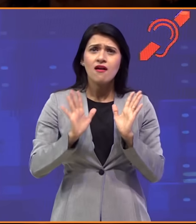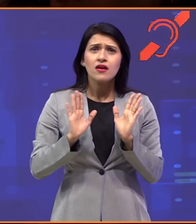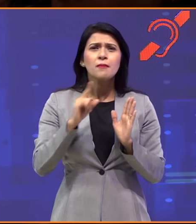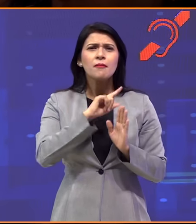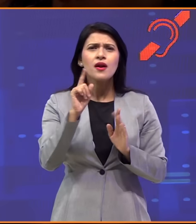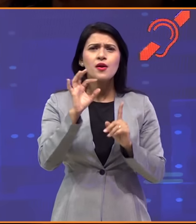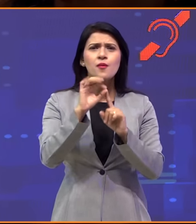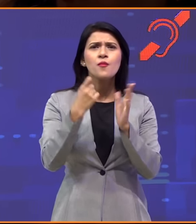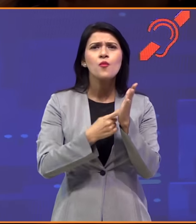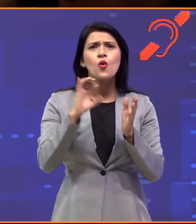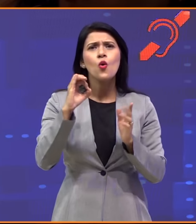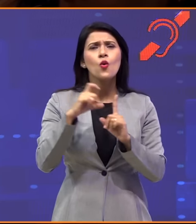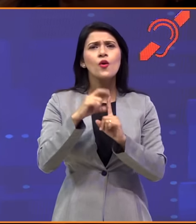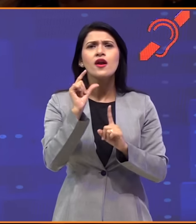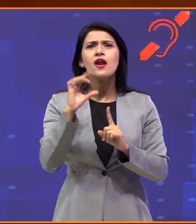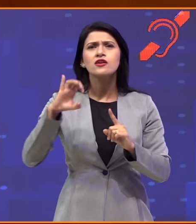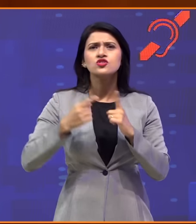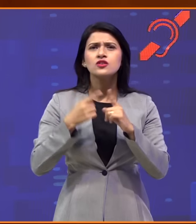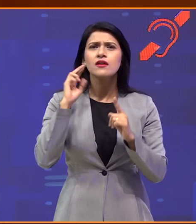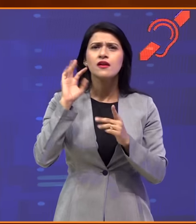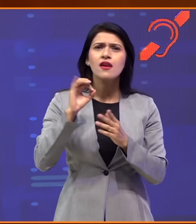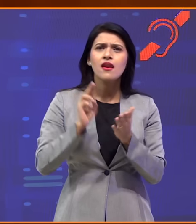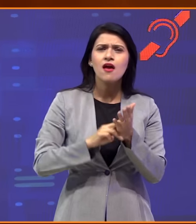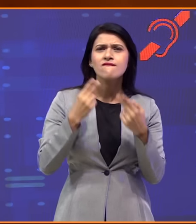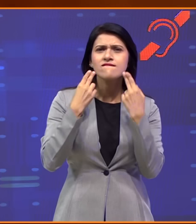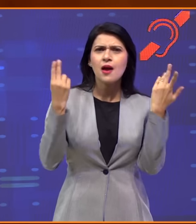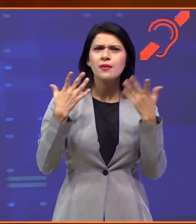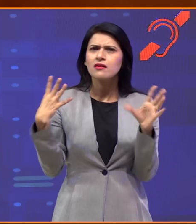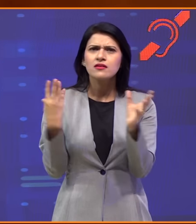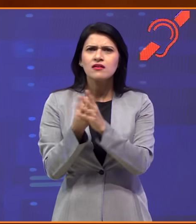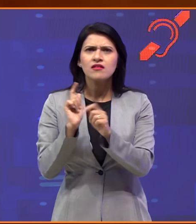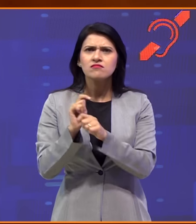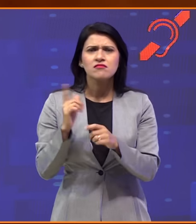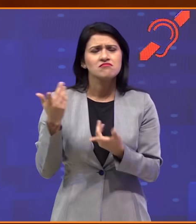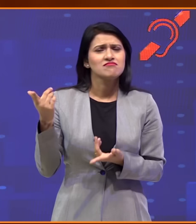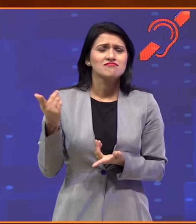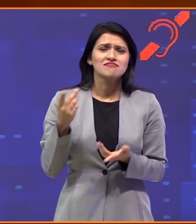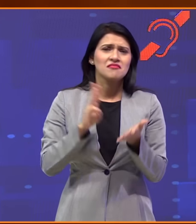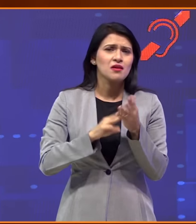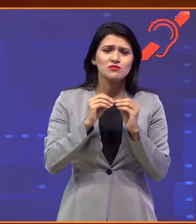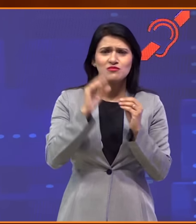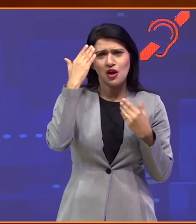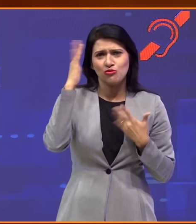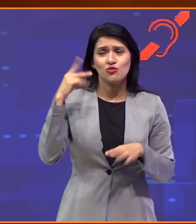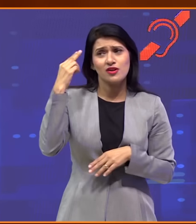प्रोडक्शन हाउस के साथ काम नहीं किया कुछ खास वजह वजह तो वही लोग बताएंगे